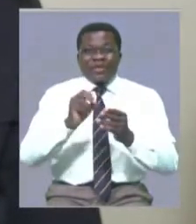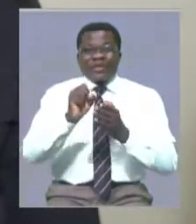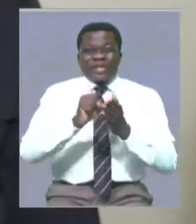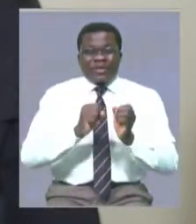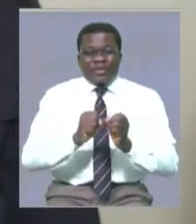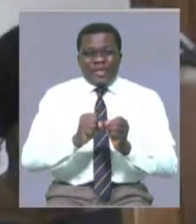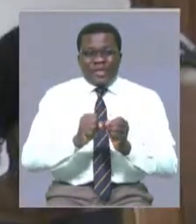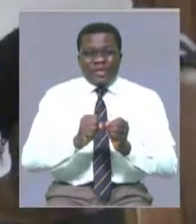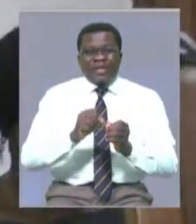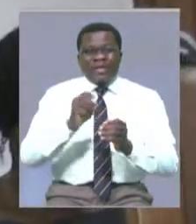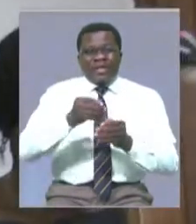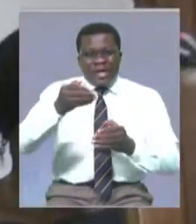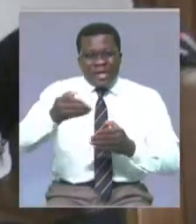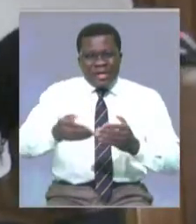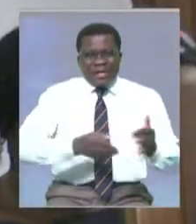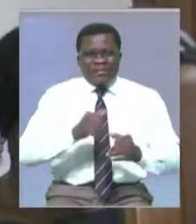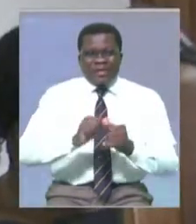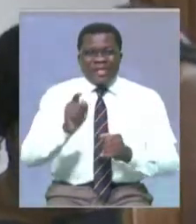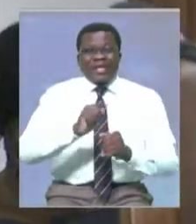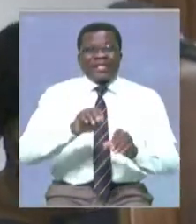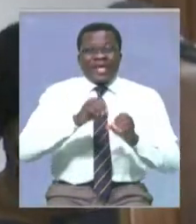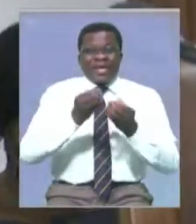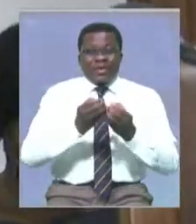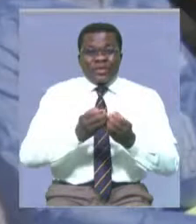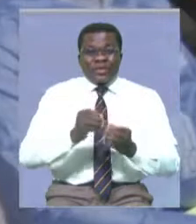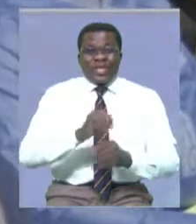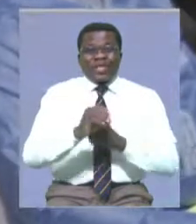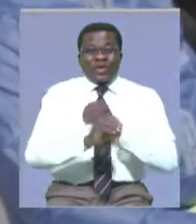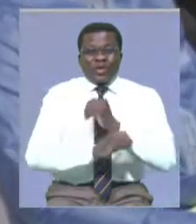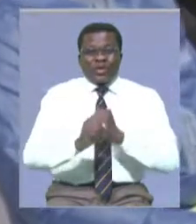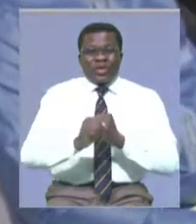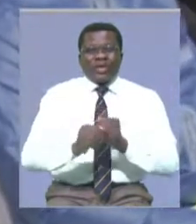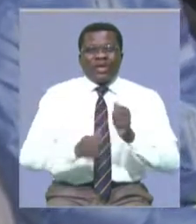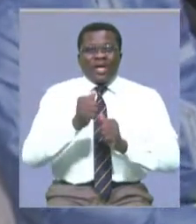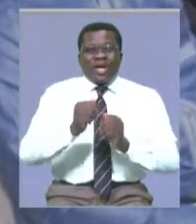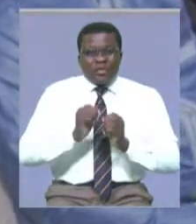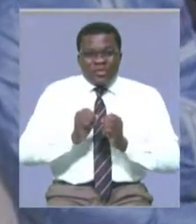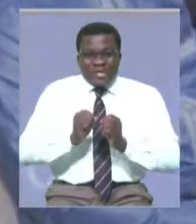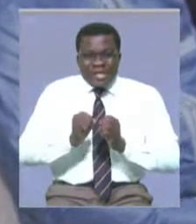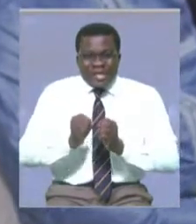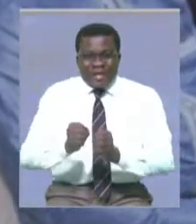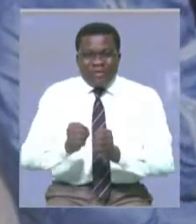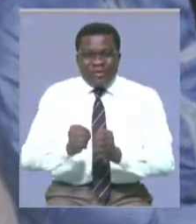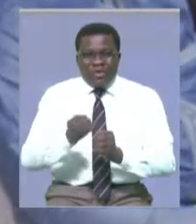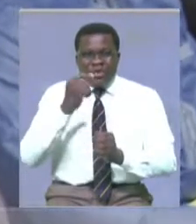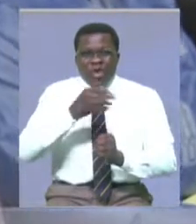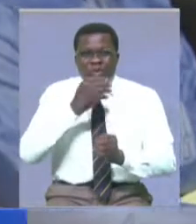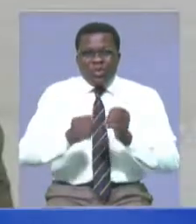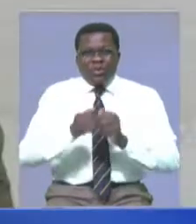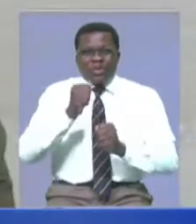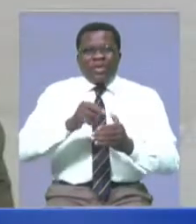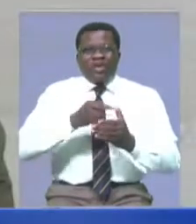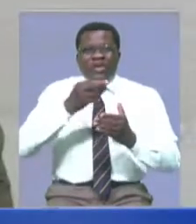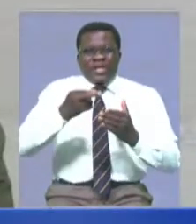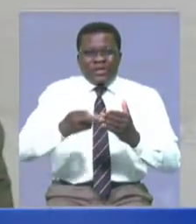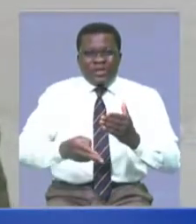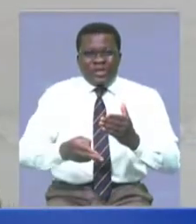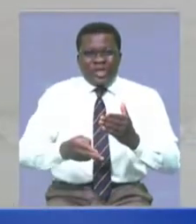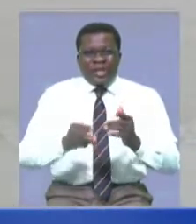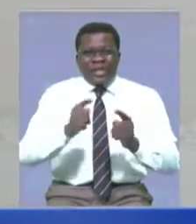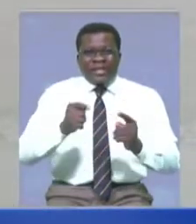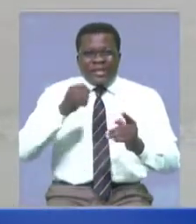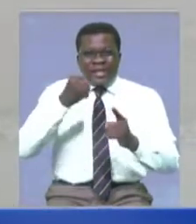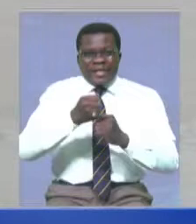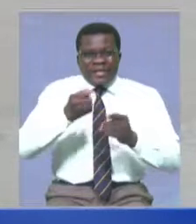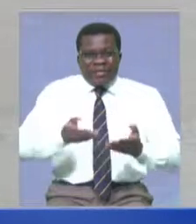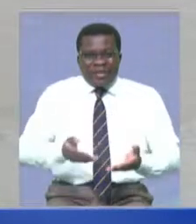statutaire en invitant chaque conseil communal à plus d'efforts pour de meilleurs résultats. Tant les